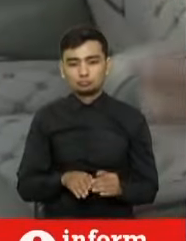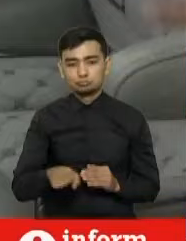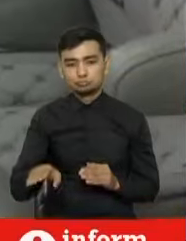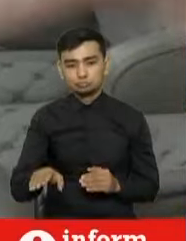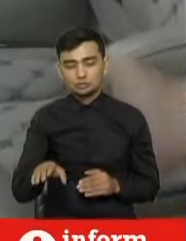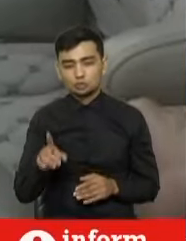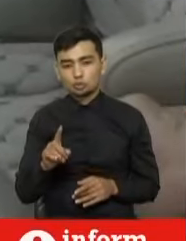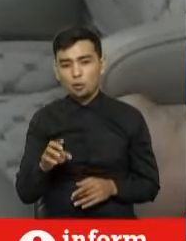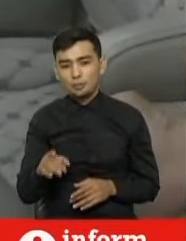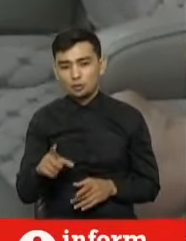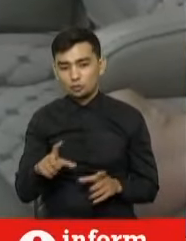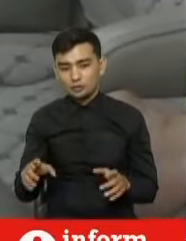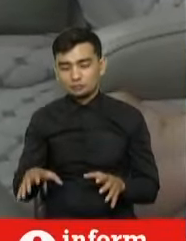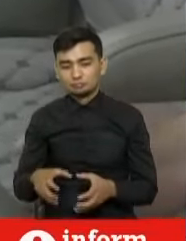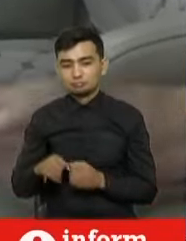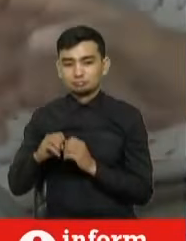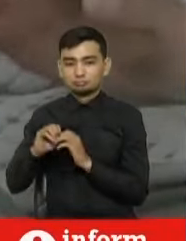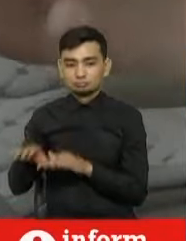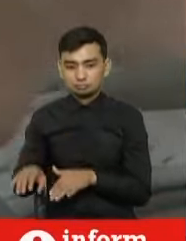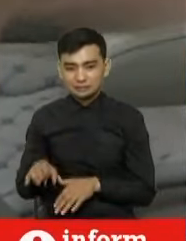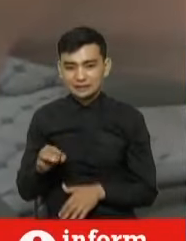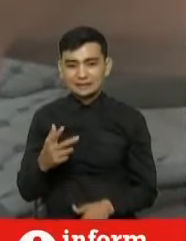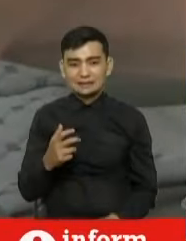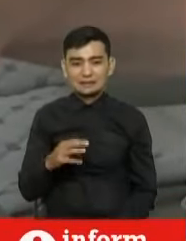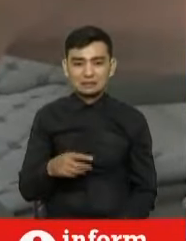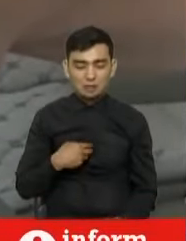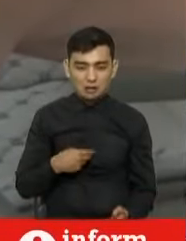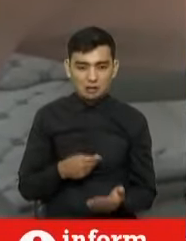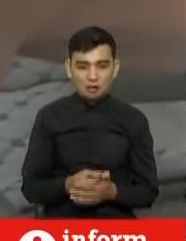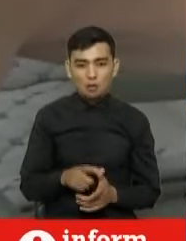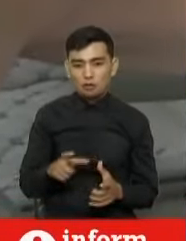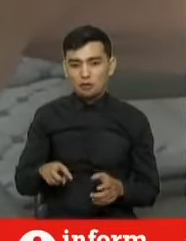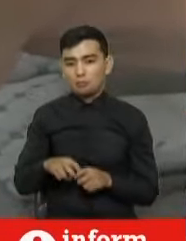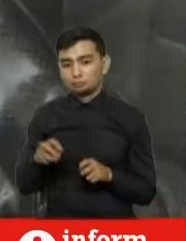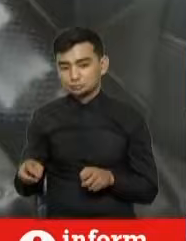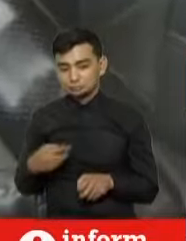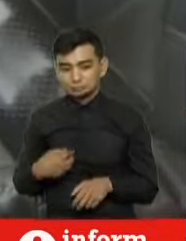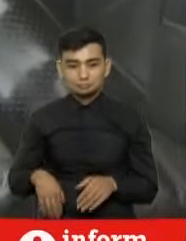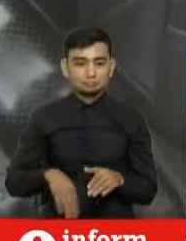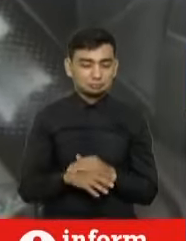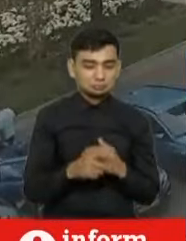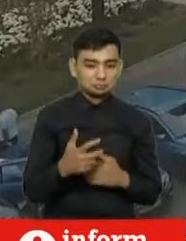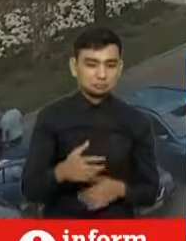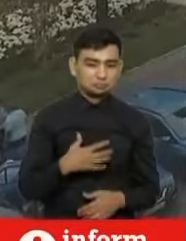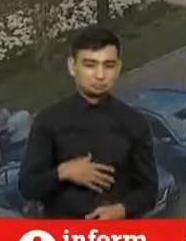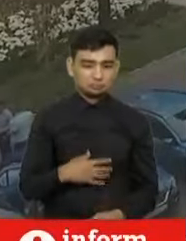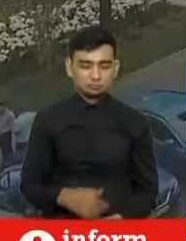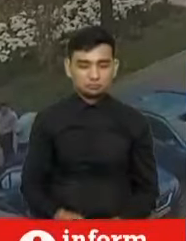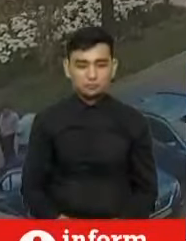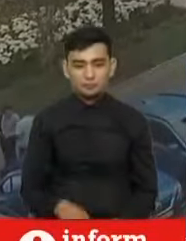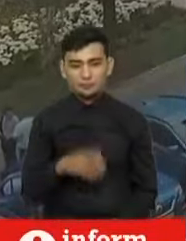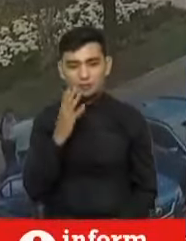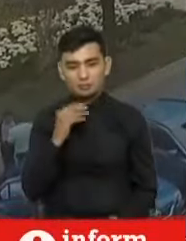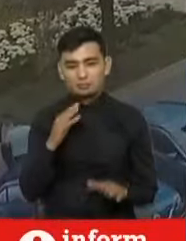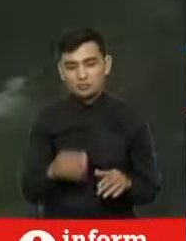кіресің, штопкасын түсіру үшін заттарыменен 300 теңге. Бұл деген масқаралық қой. В принципе нормально. Айта кетейік,